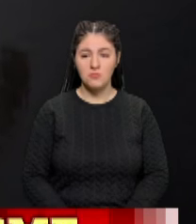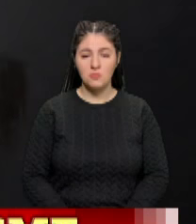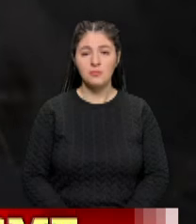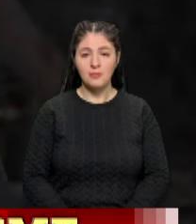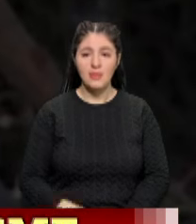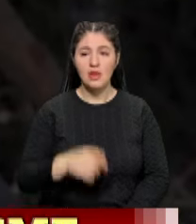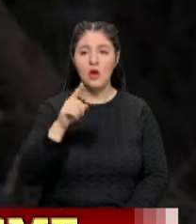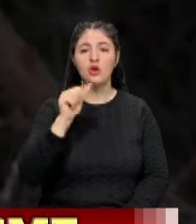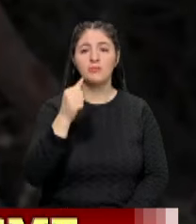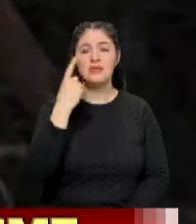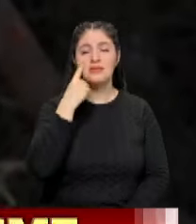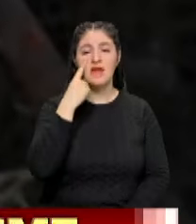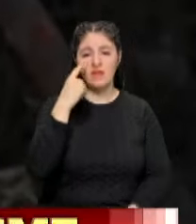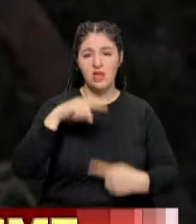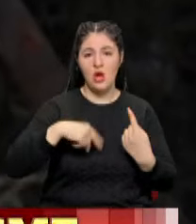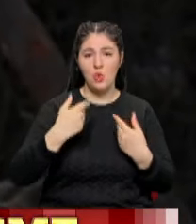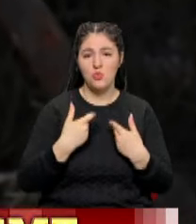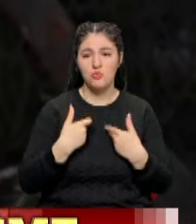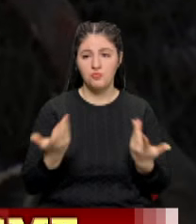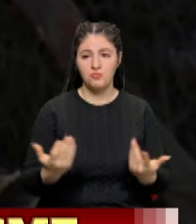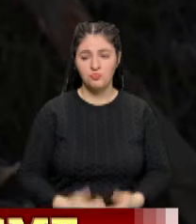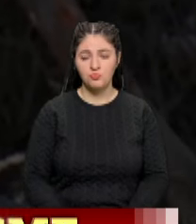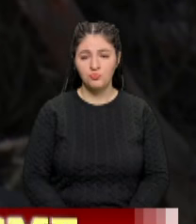İşte o zaman devletimi arıyor.